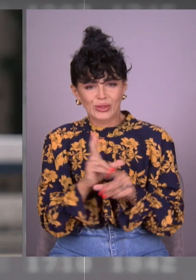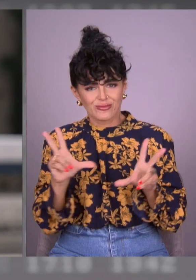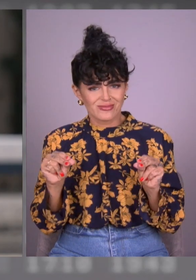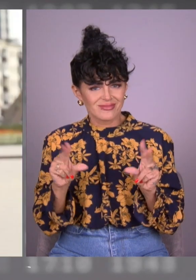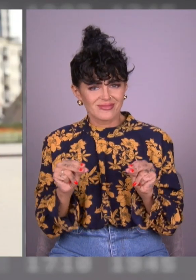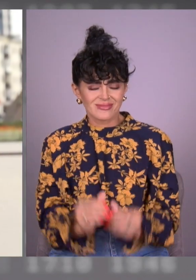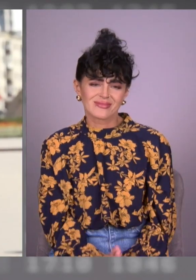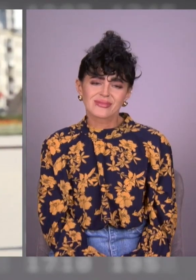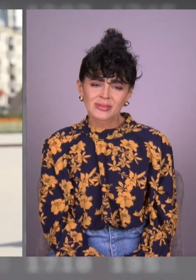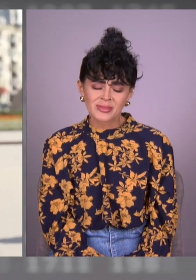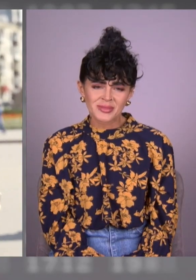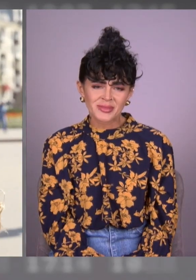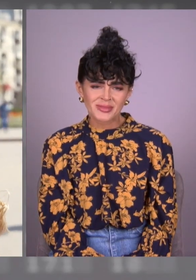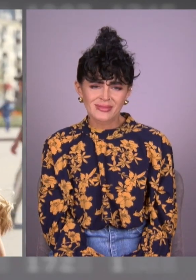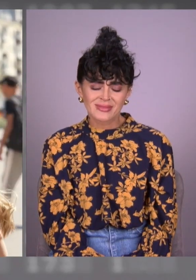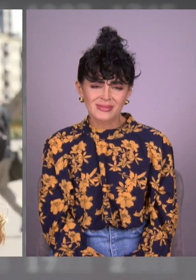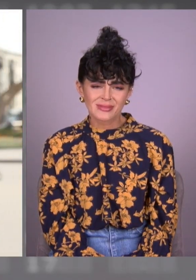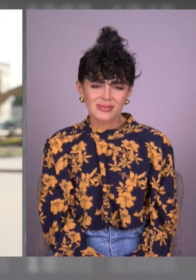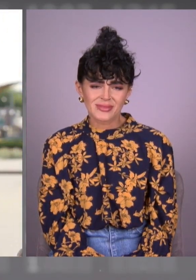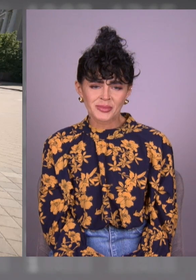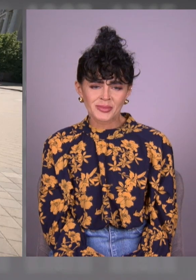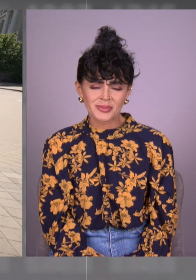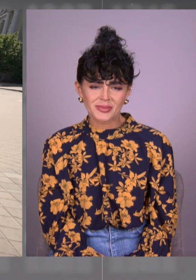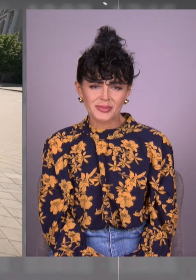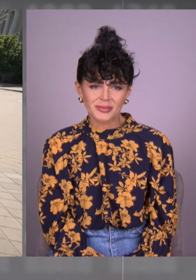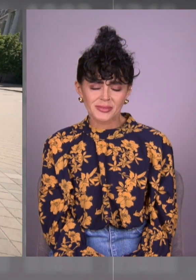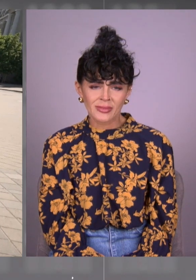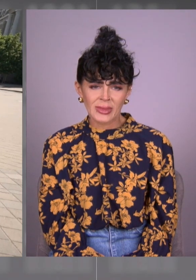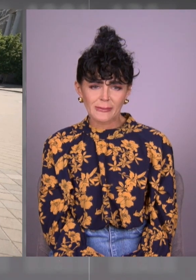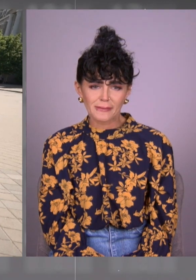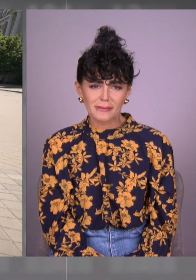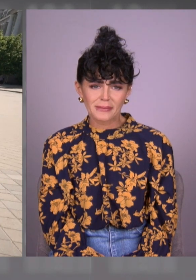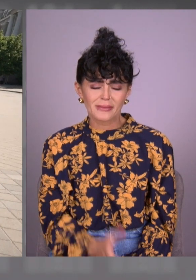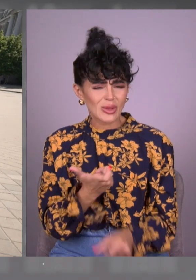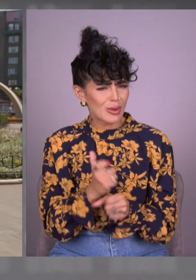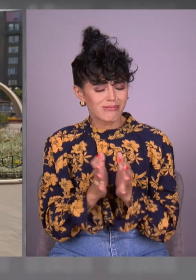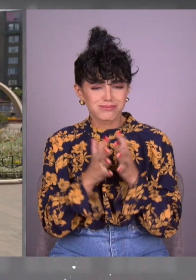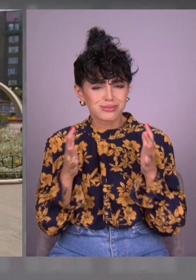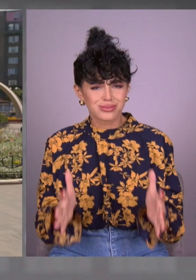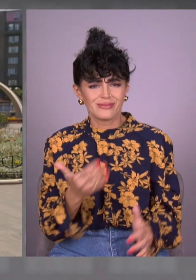слово. Машенька, Ванечка, господи, ми дякуємо вам